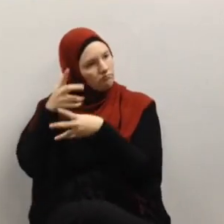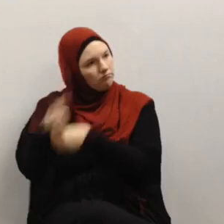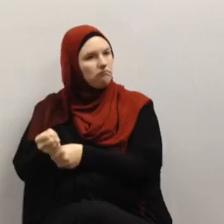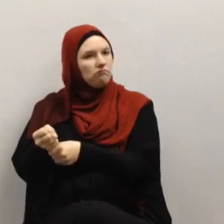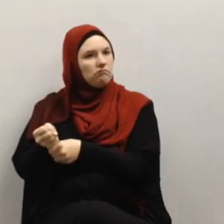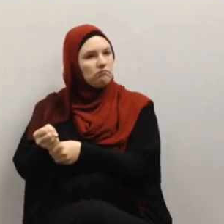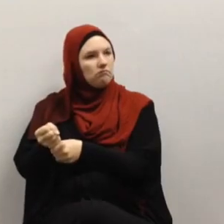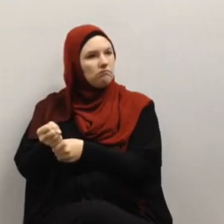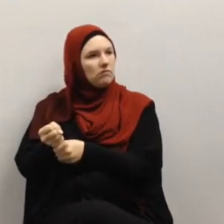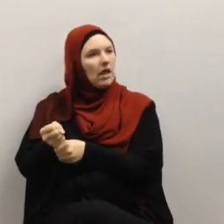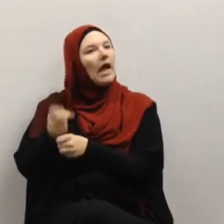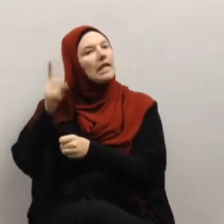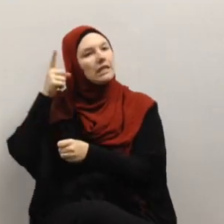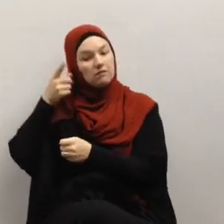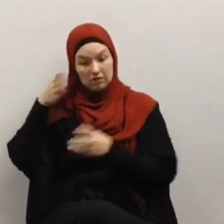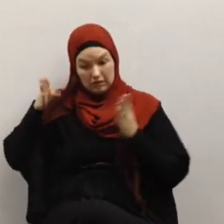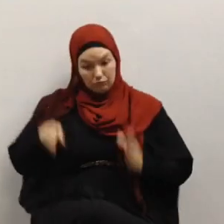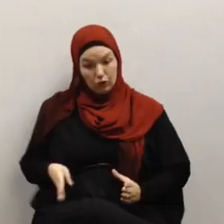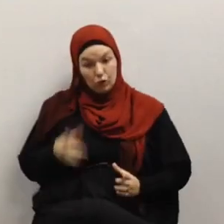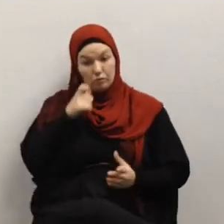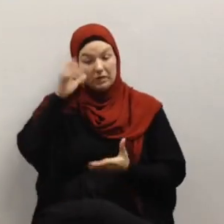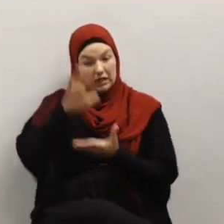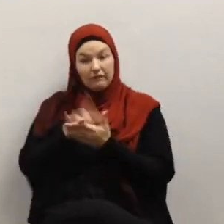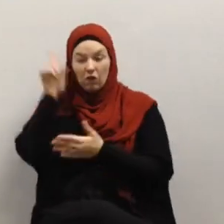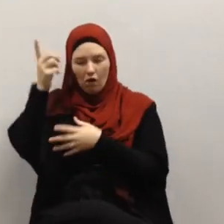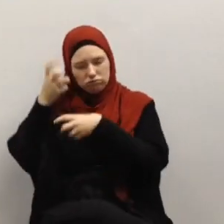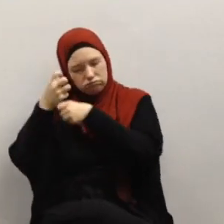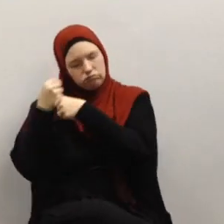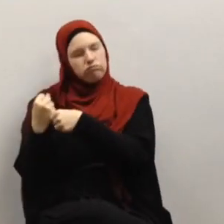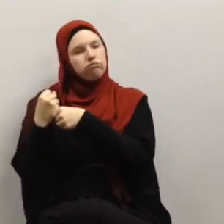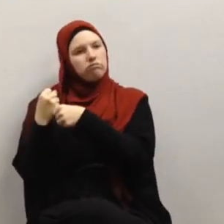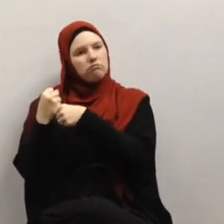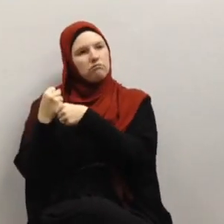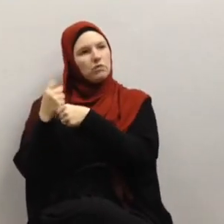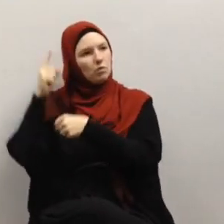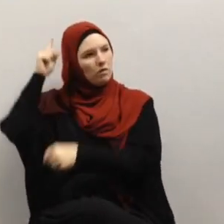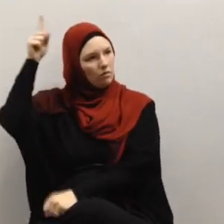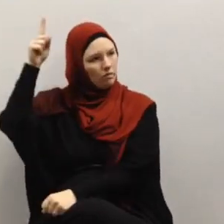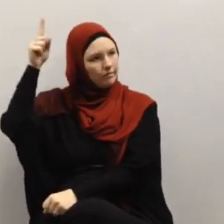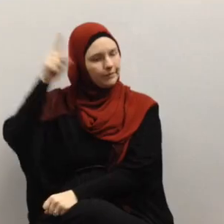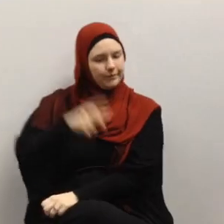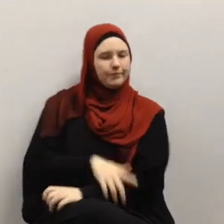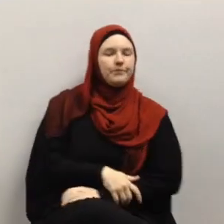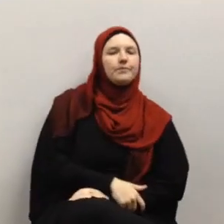rope of Allah subhanahu wa ta'ala. This is الْعُرْوَةُ الْوُثْقَى.